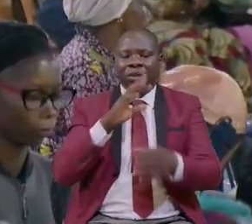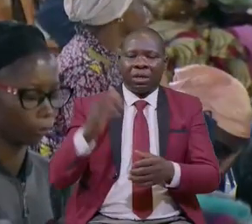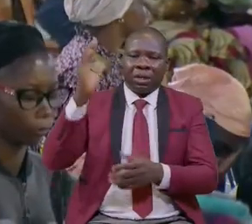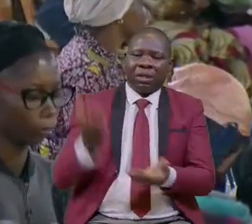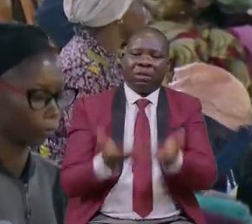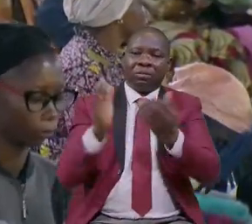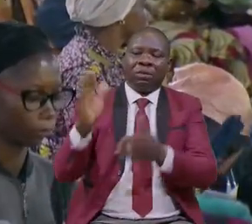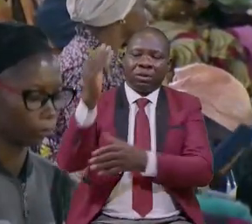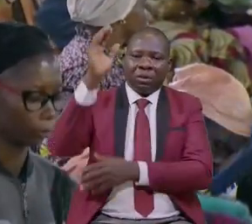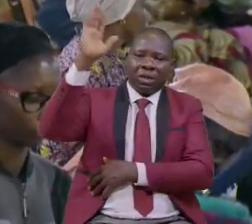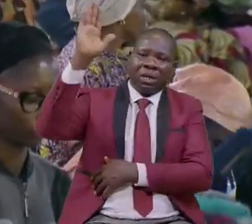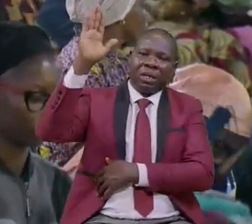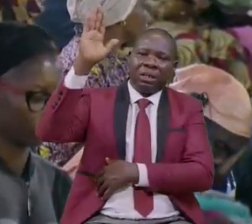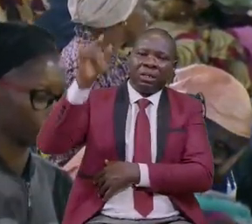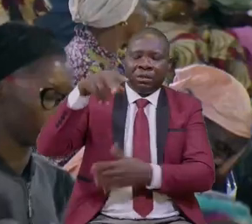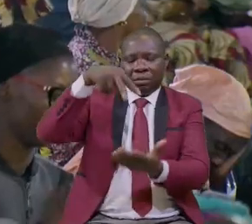main,